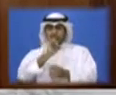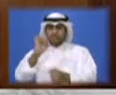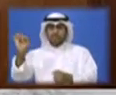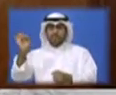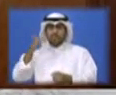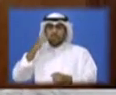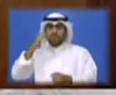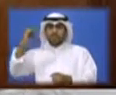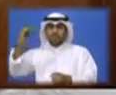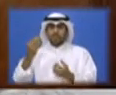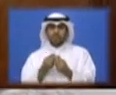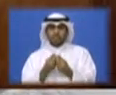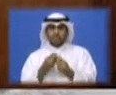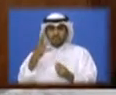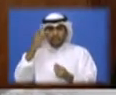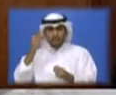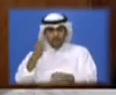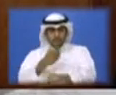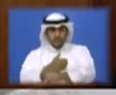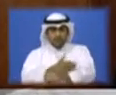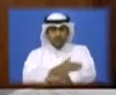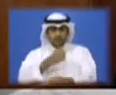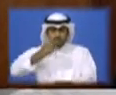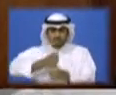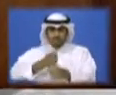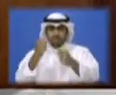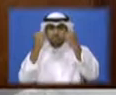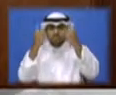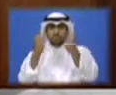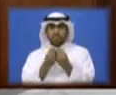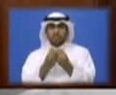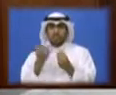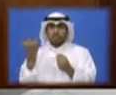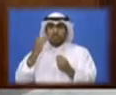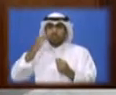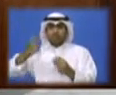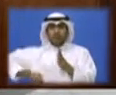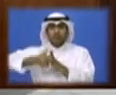تكثيف الجهود العالمية للاهتمام في قضايا الشباب